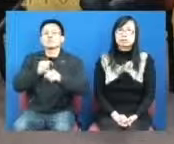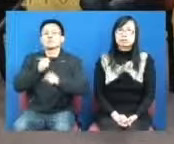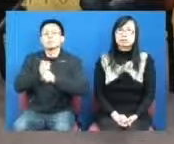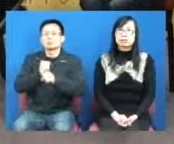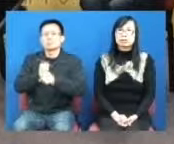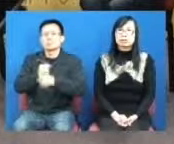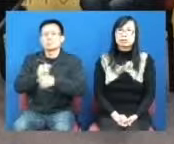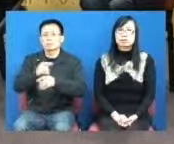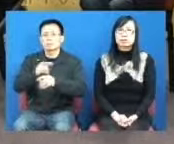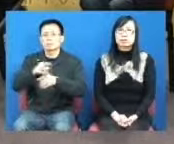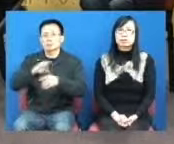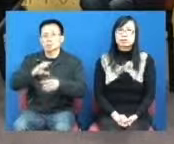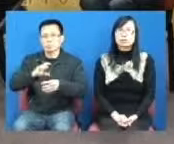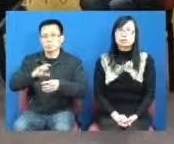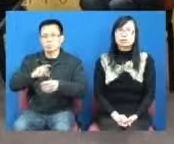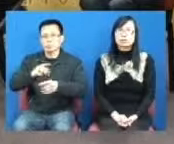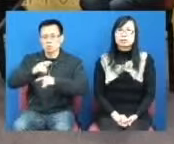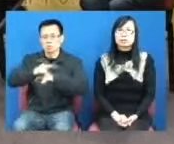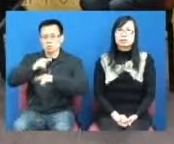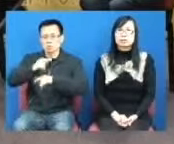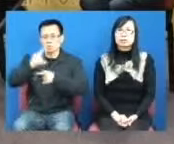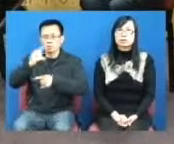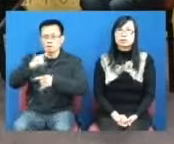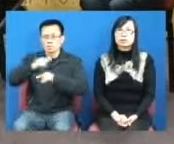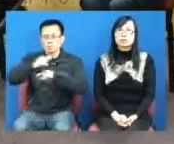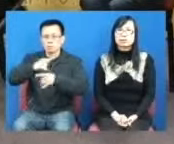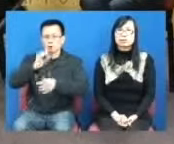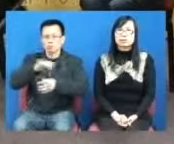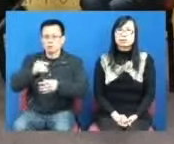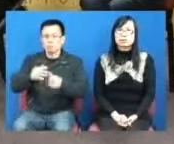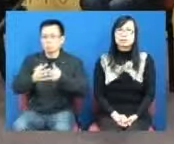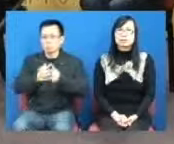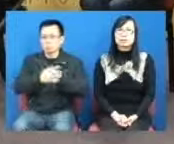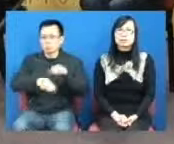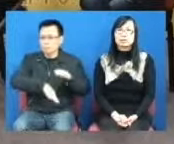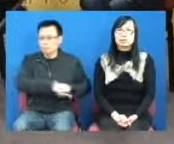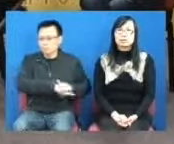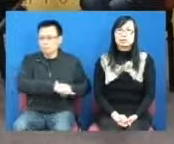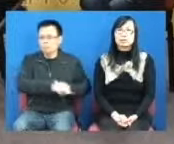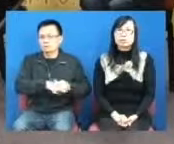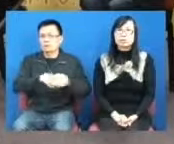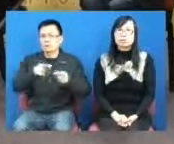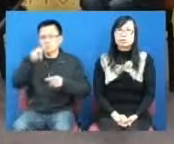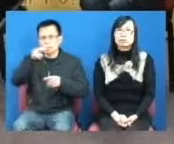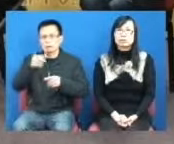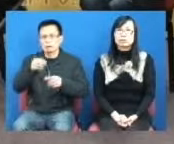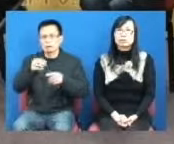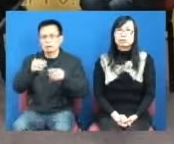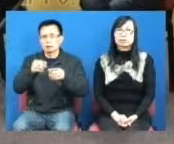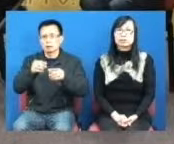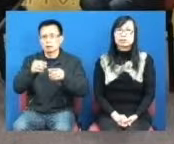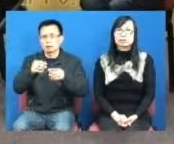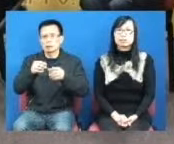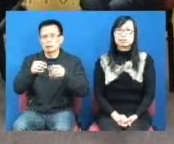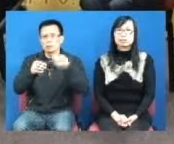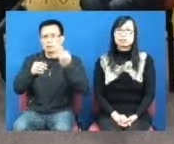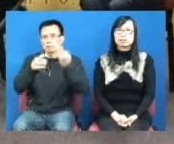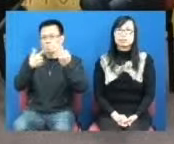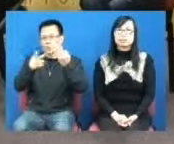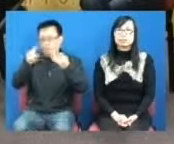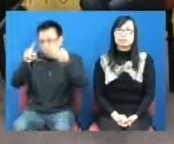基金是可以繼續保留到現在我看回數字大概有38萬的大公仔